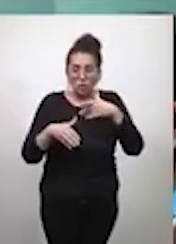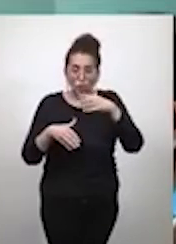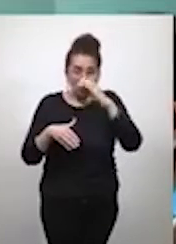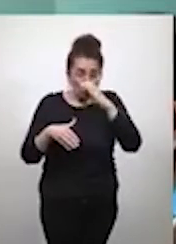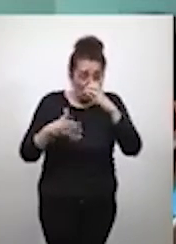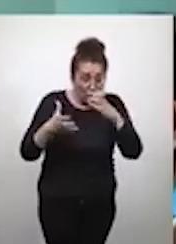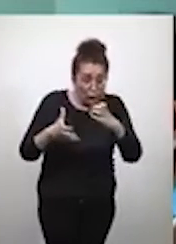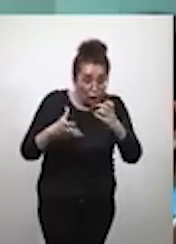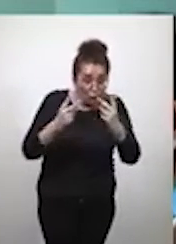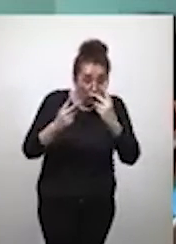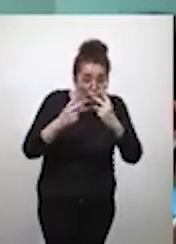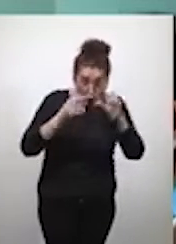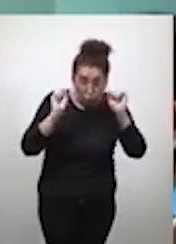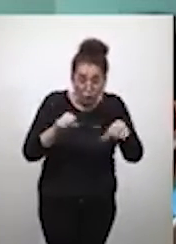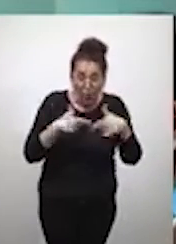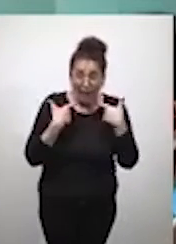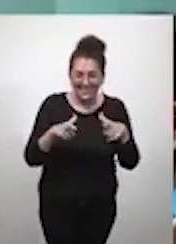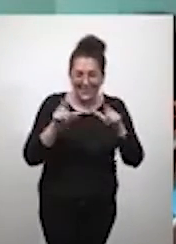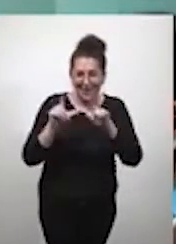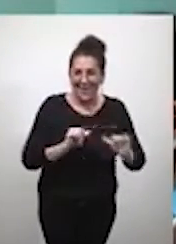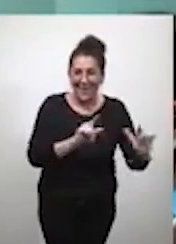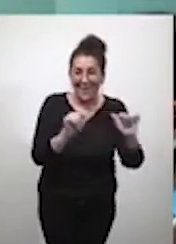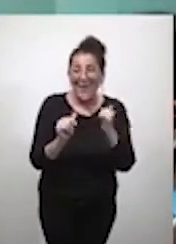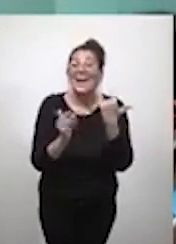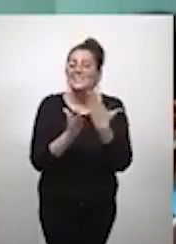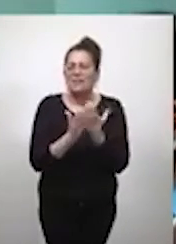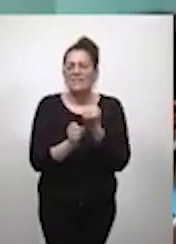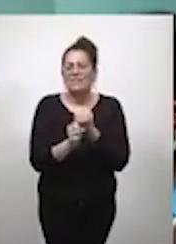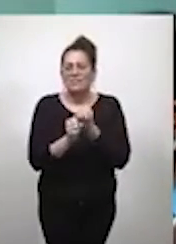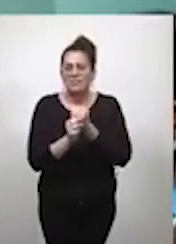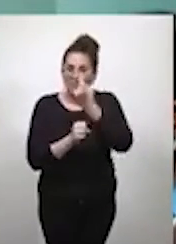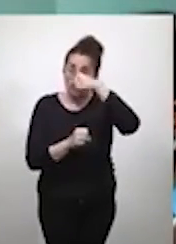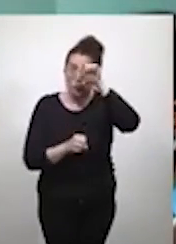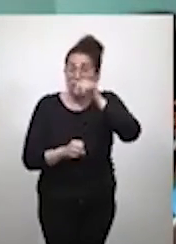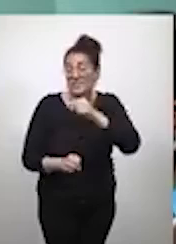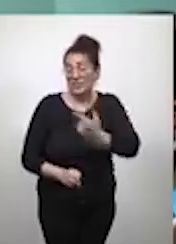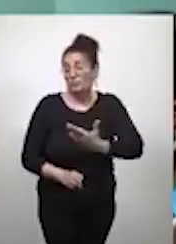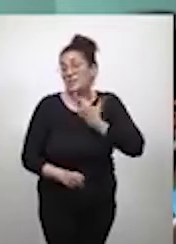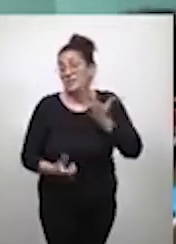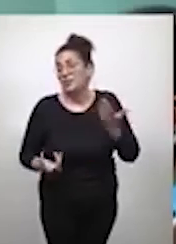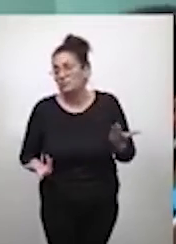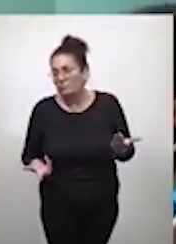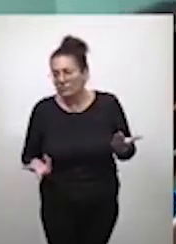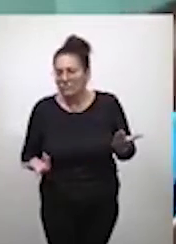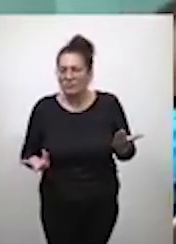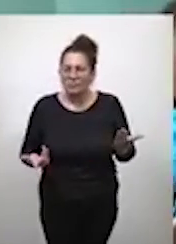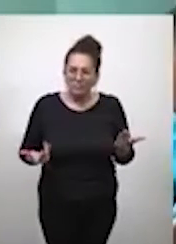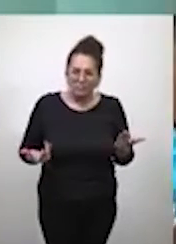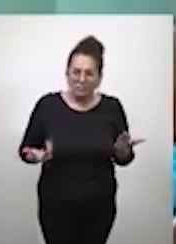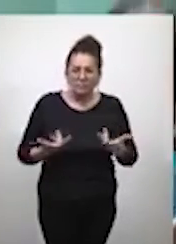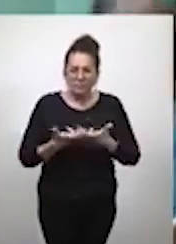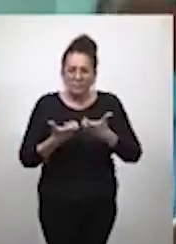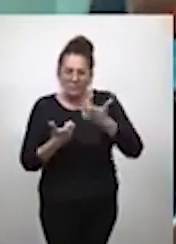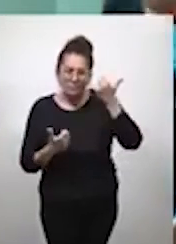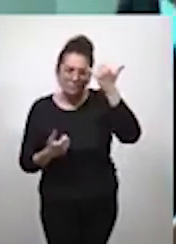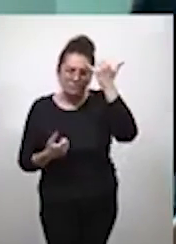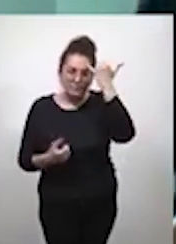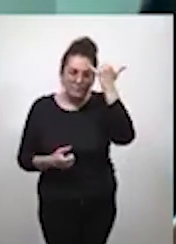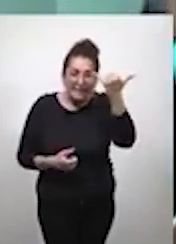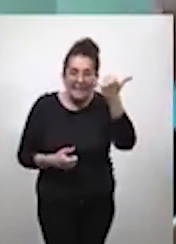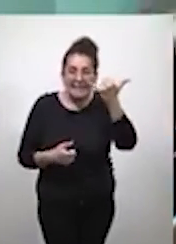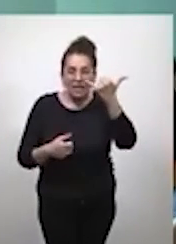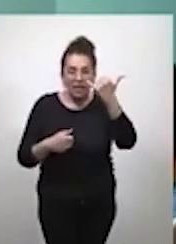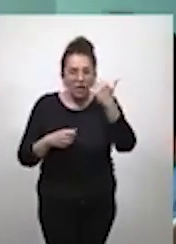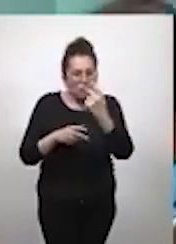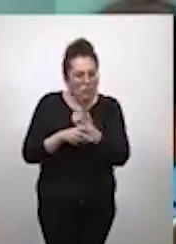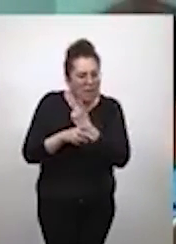dans cet état d'esprit-là, en tout cas, que je travaille, c'est essayer de faire en sorte que toutes les bonnes initiatives, toutes les bonnes idées qui émergent sur